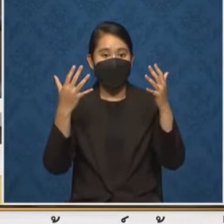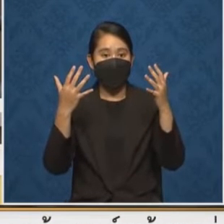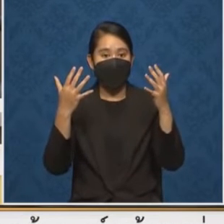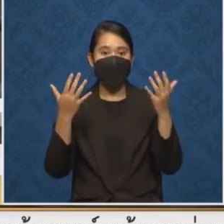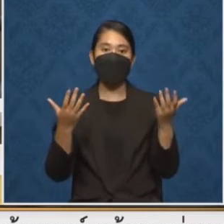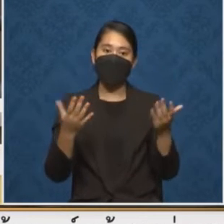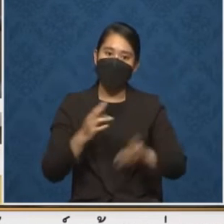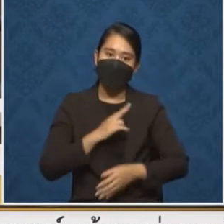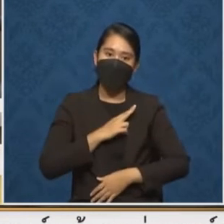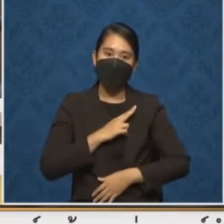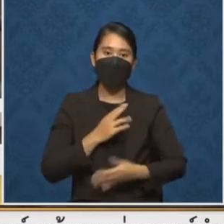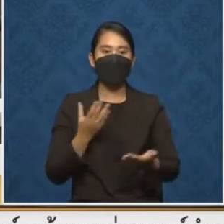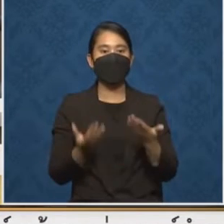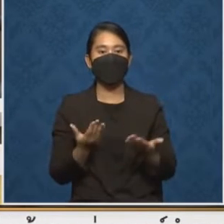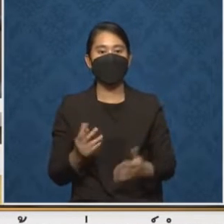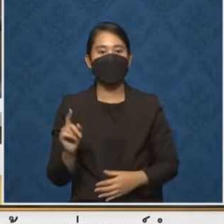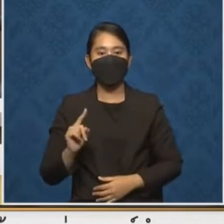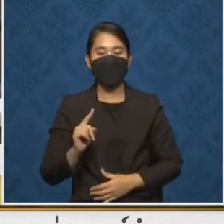ด้วยตวเองหอเป่า?